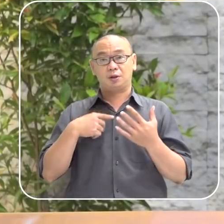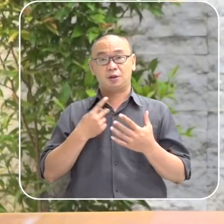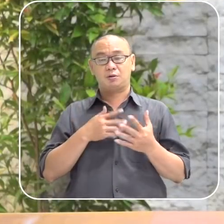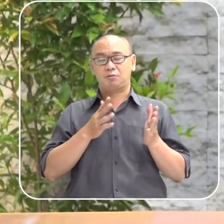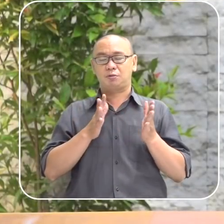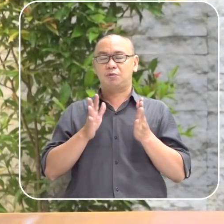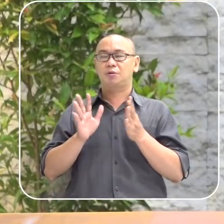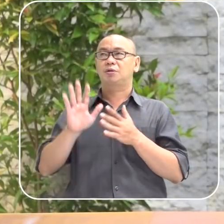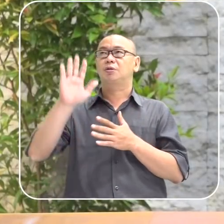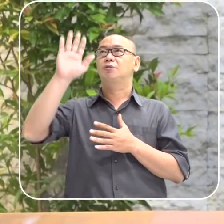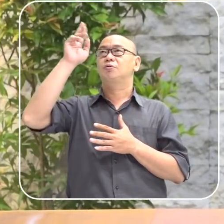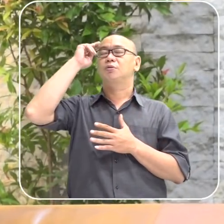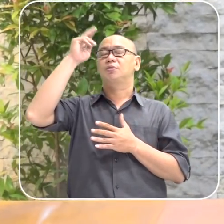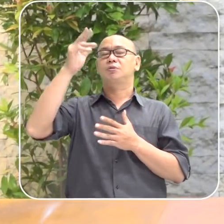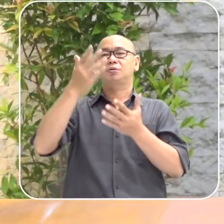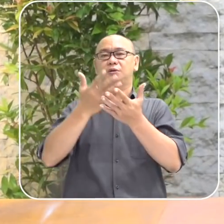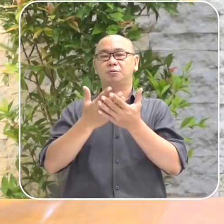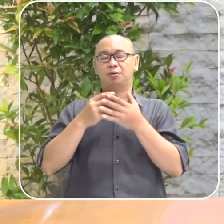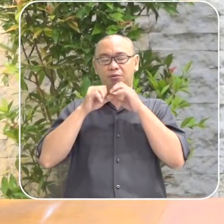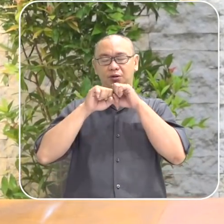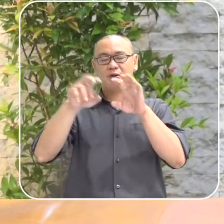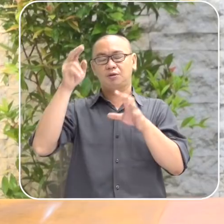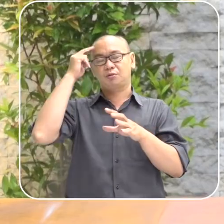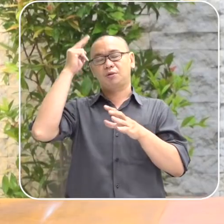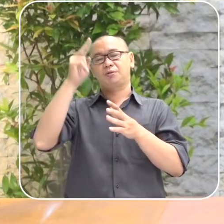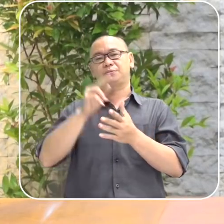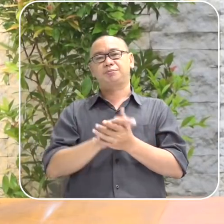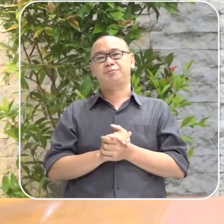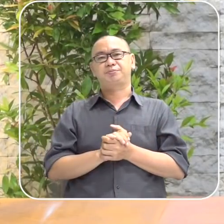Saudara, mari kita mengarahkan hati kepada Tuhan dan menerima berkat Tuhan.